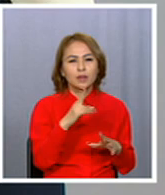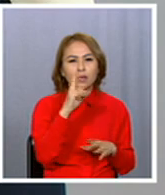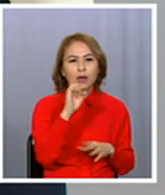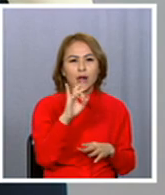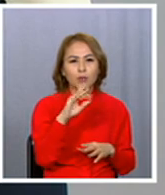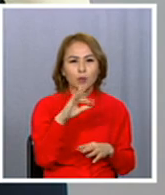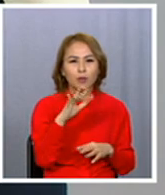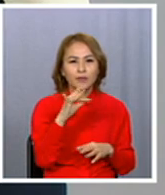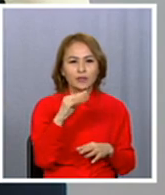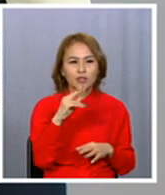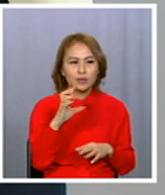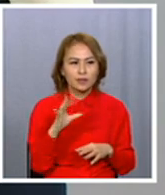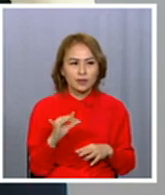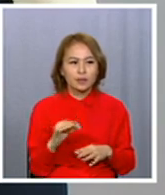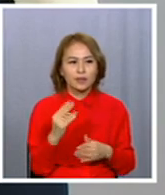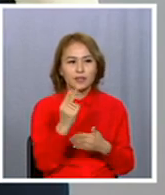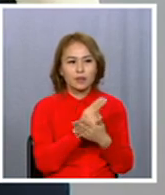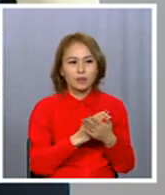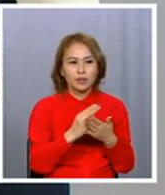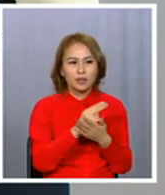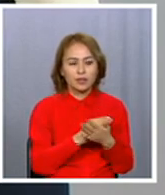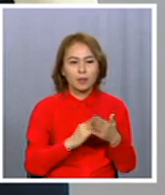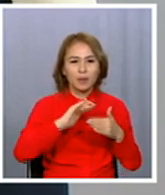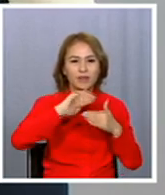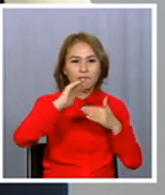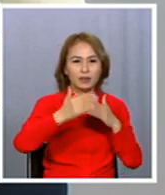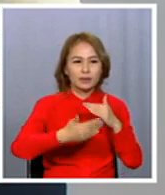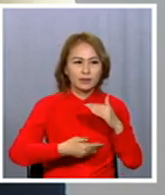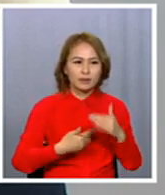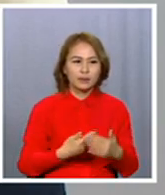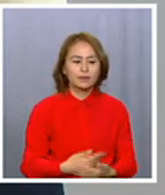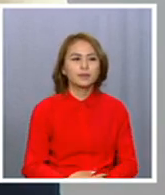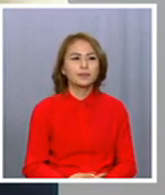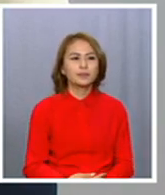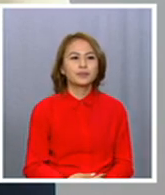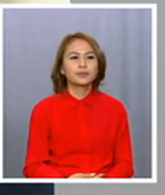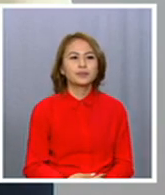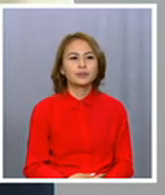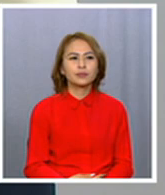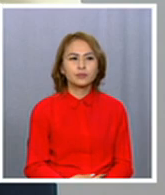картографическим изображением их поверхности.